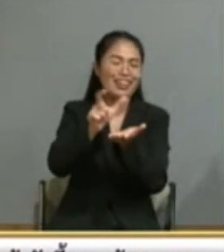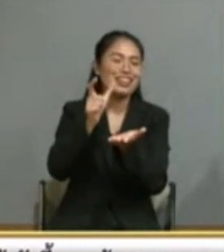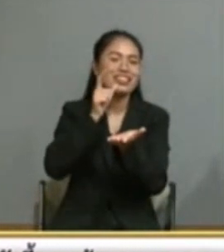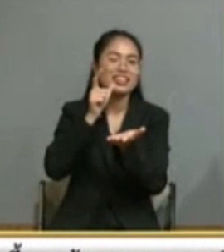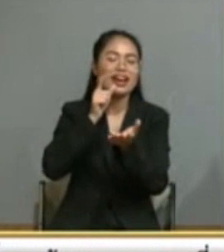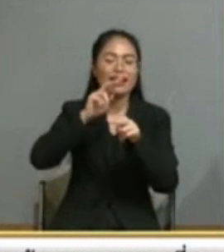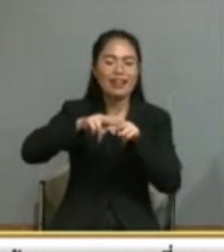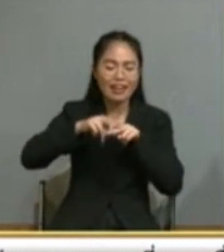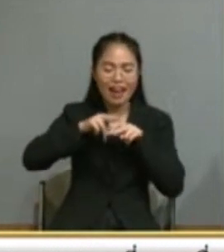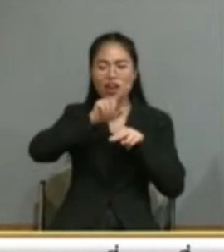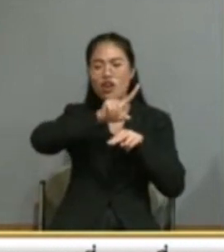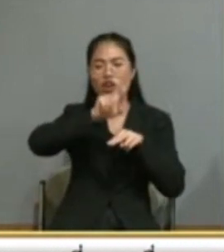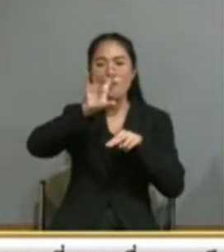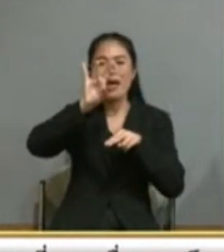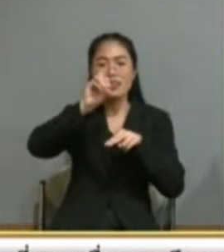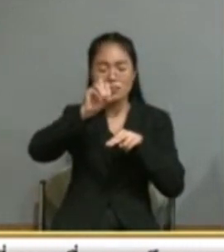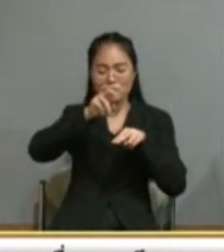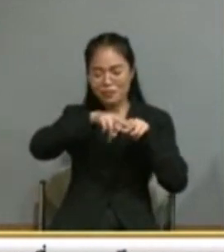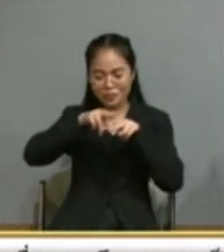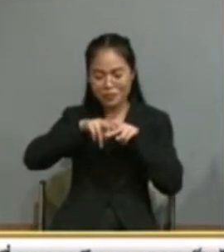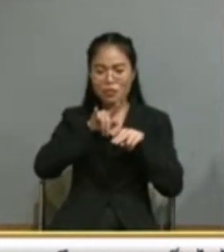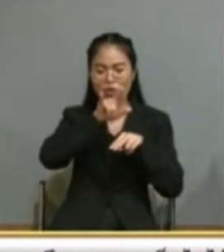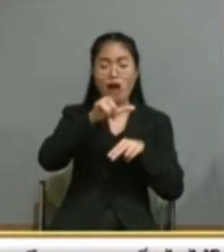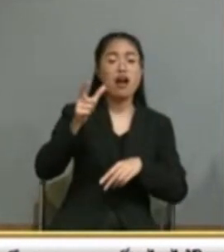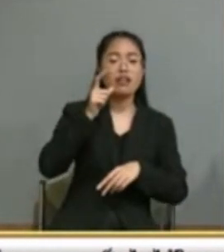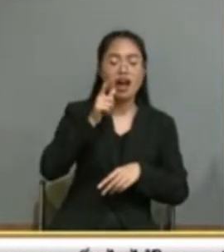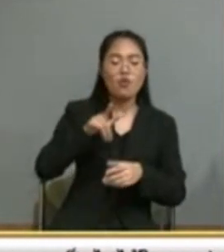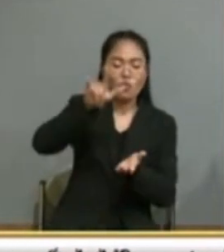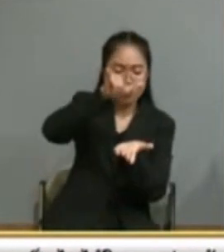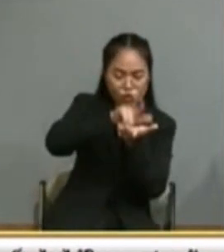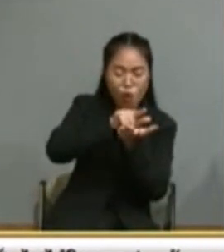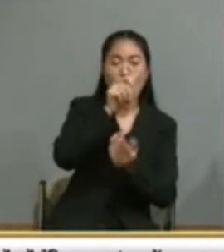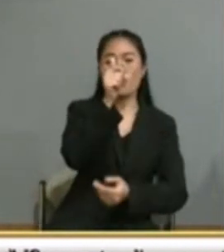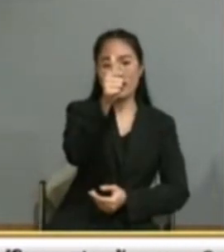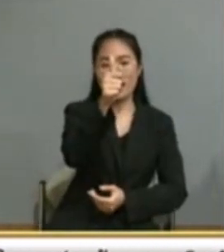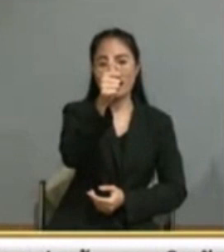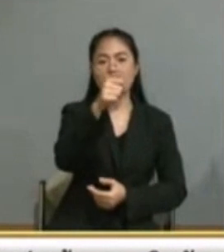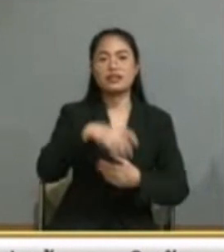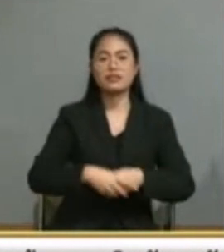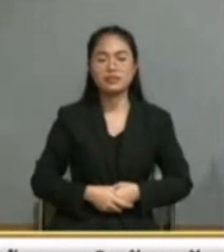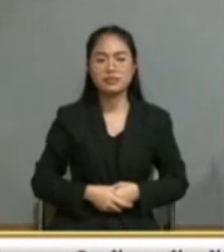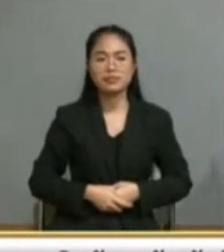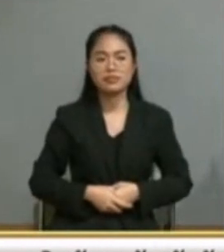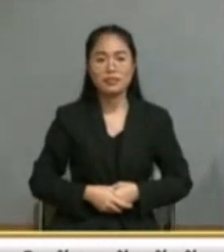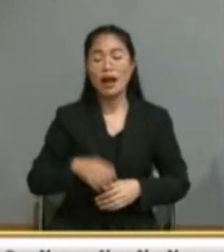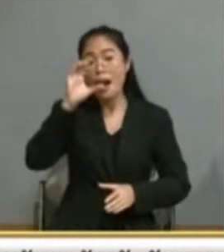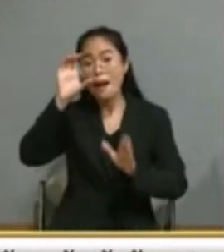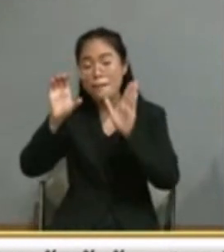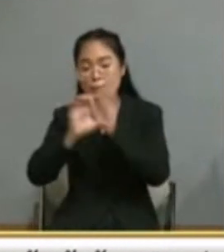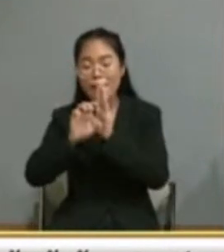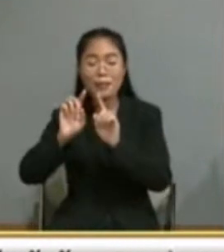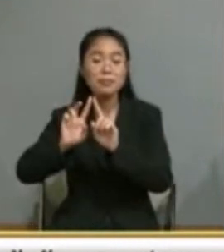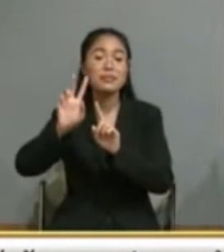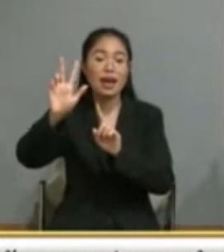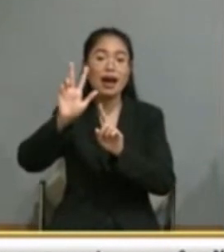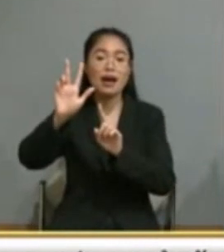รอว่า Airbus 320 Boeing 737ส่วนในรับภพที่